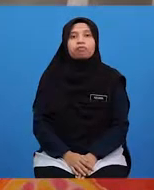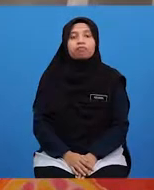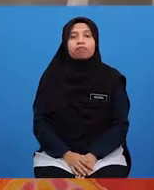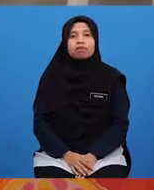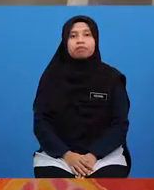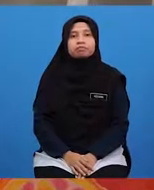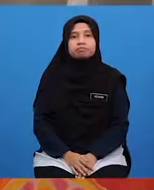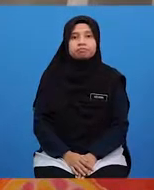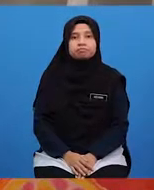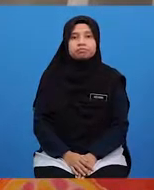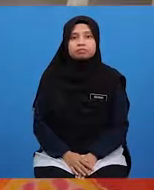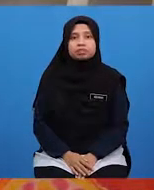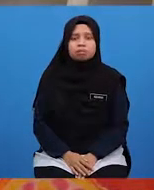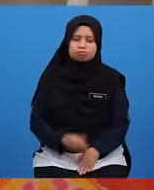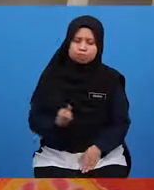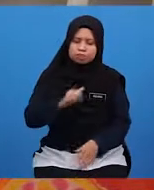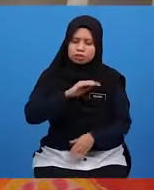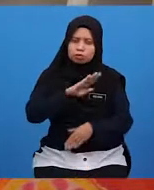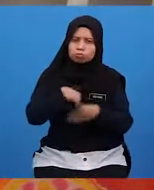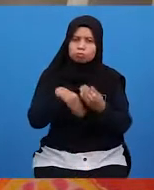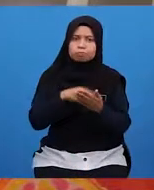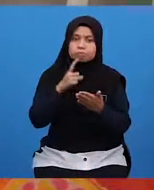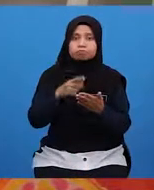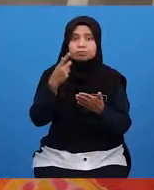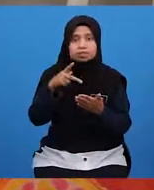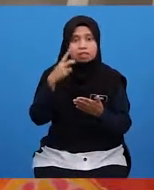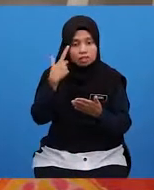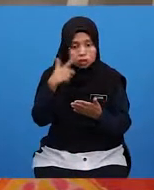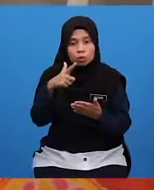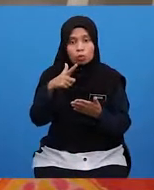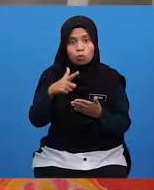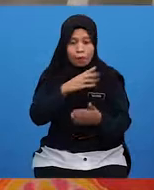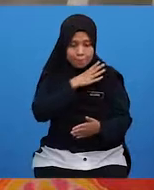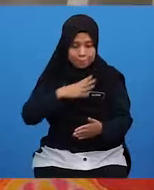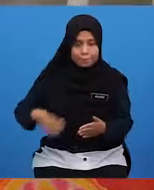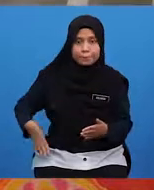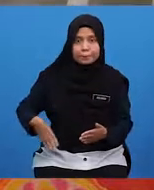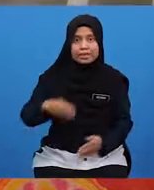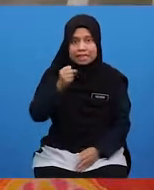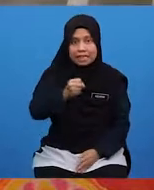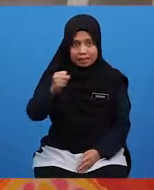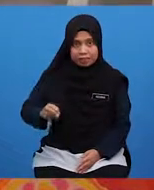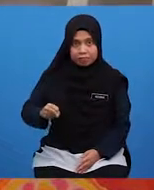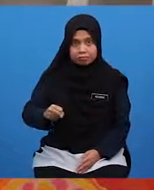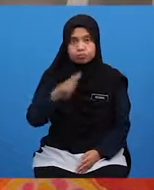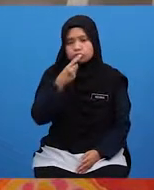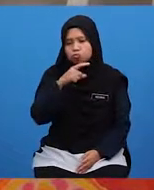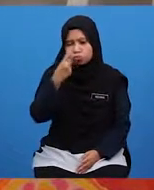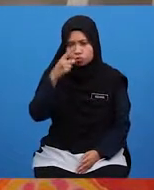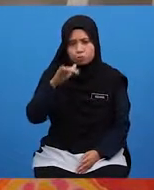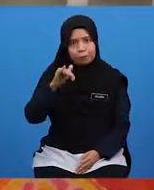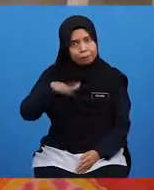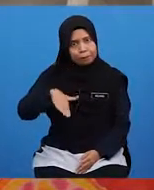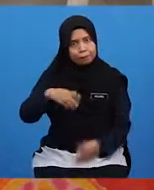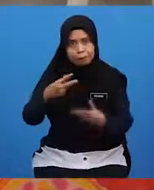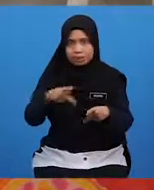Okey, murid-murid, anda semua mesti pernah lihat kain batik terap, bukan? Bagi yang belum pernah